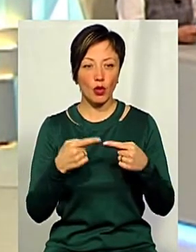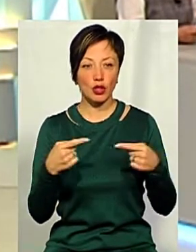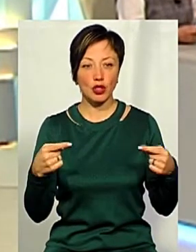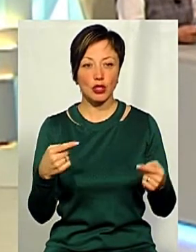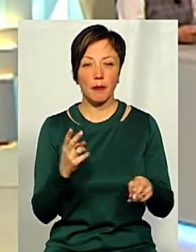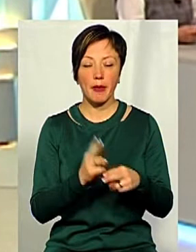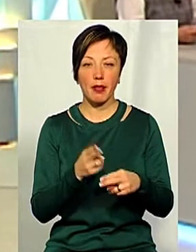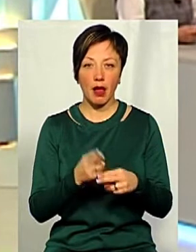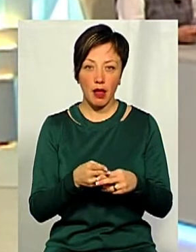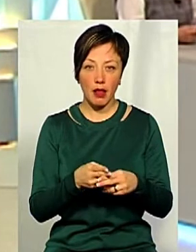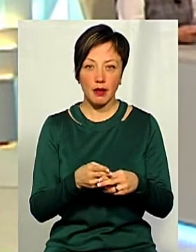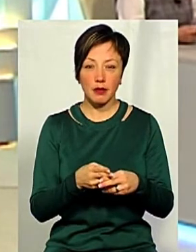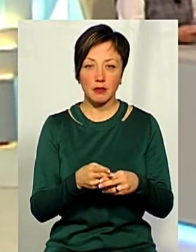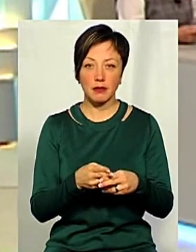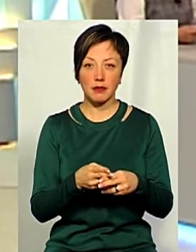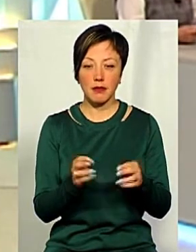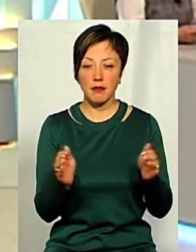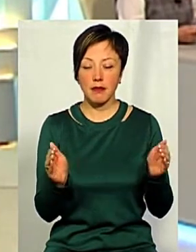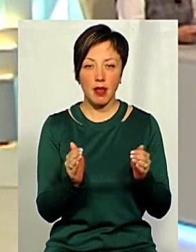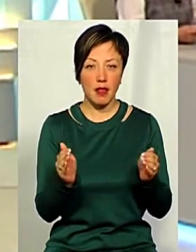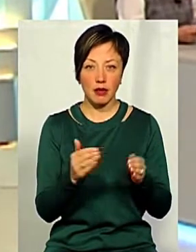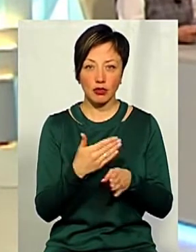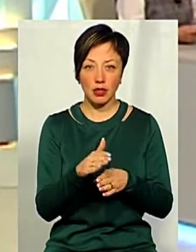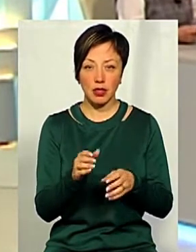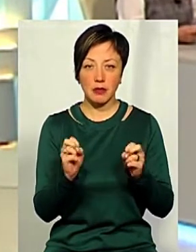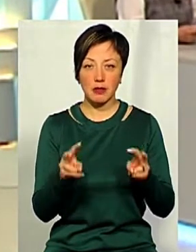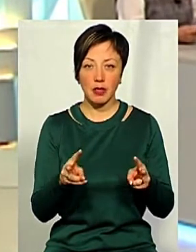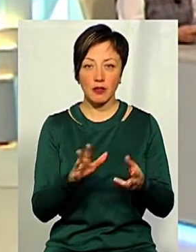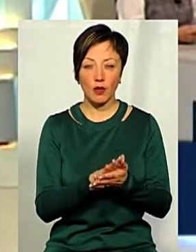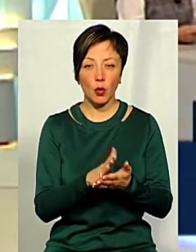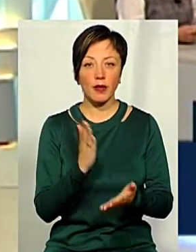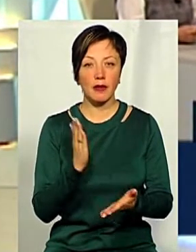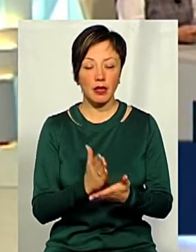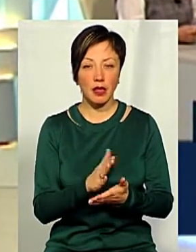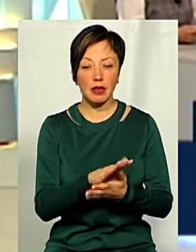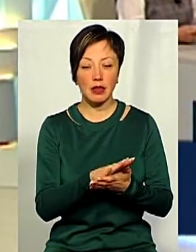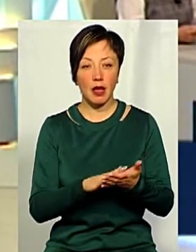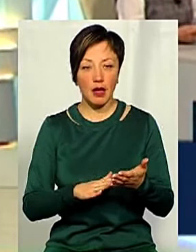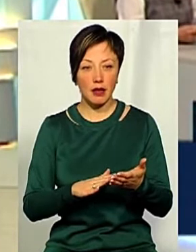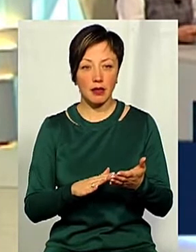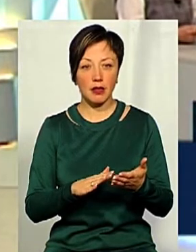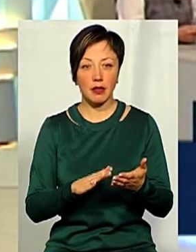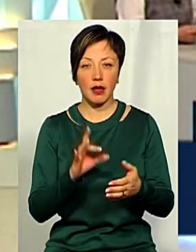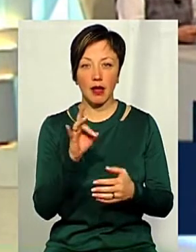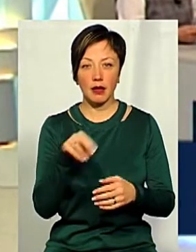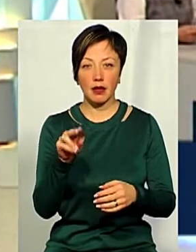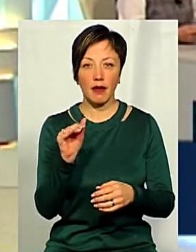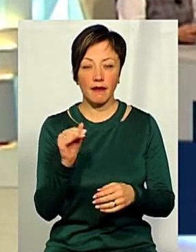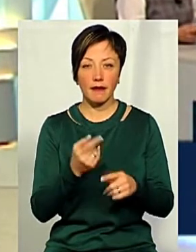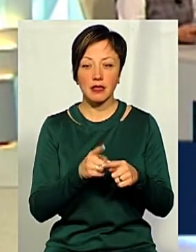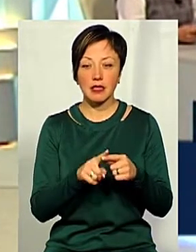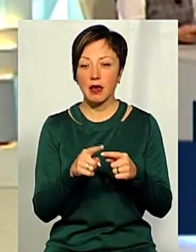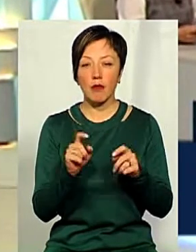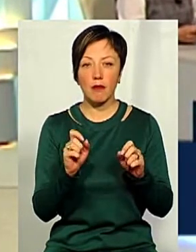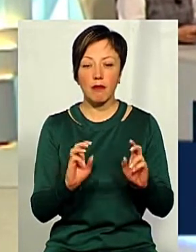метали. Маленька дуже доля небезпечних відходів, але вона є. Далі фракція РДФ – це фактично альтернативне паливо,